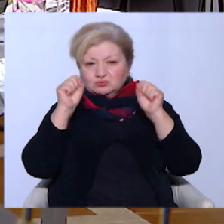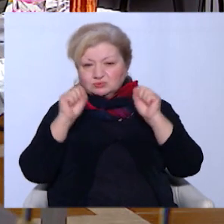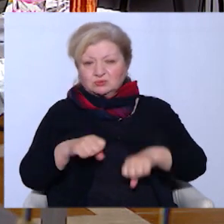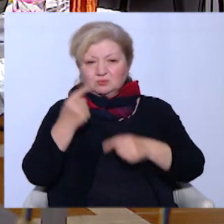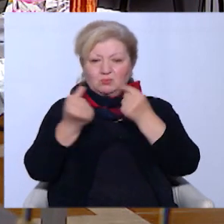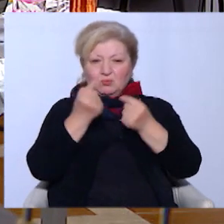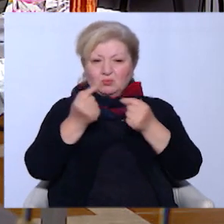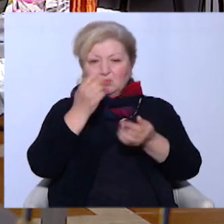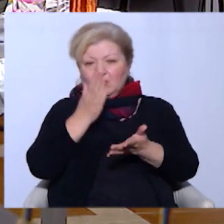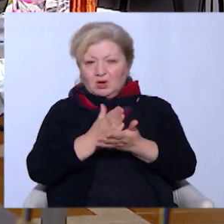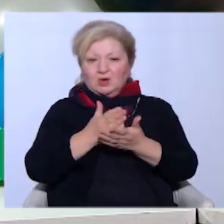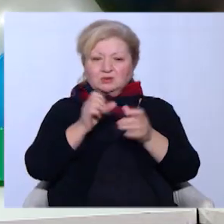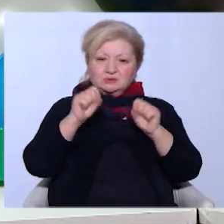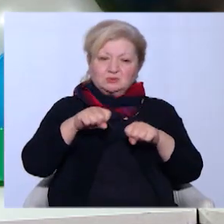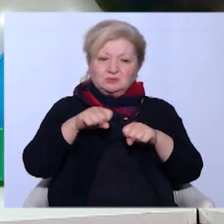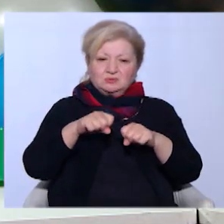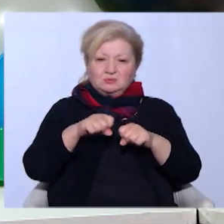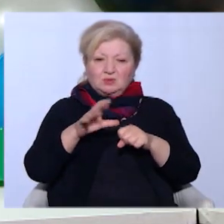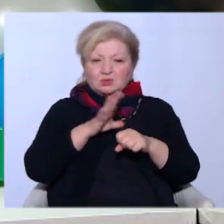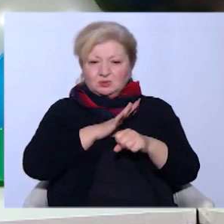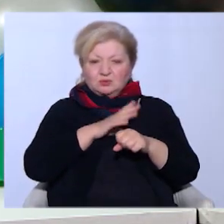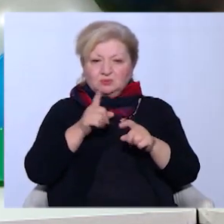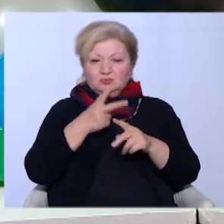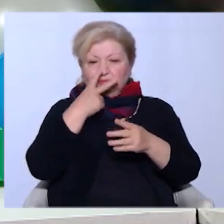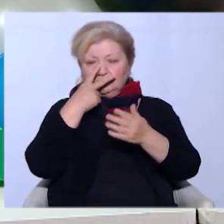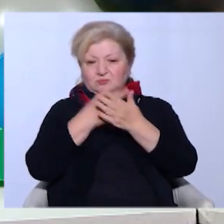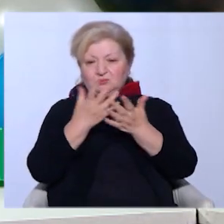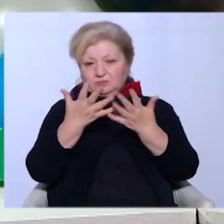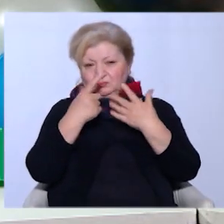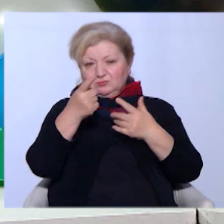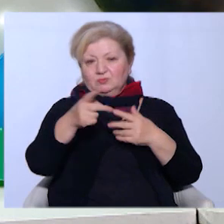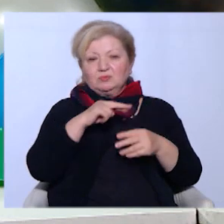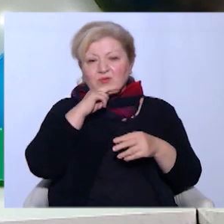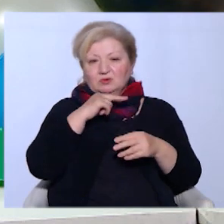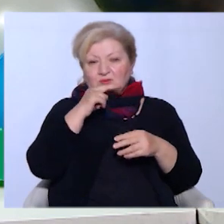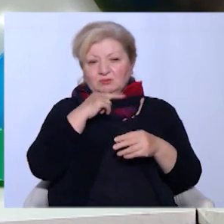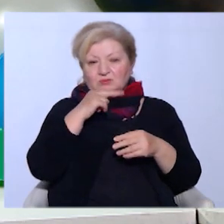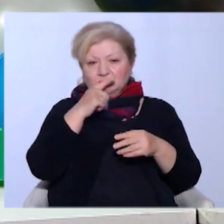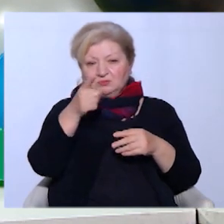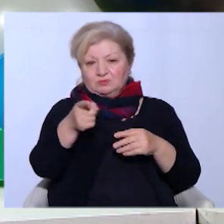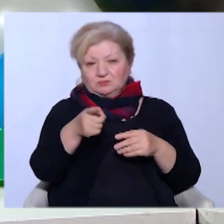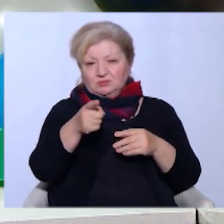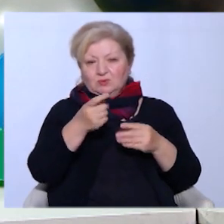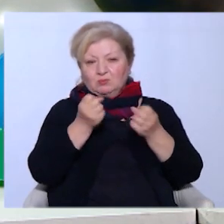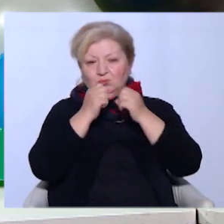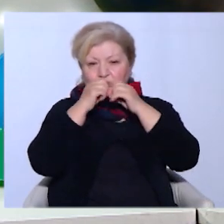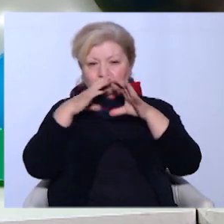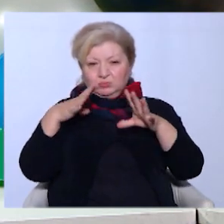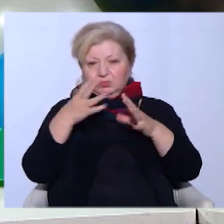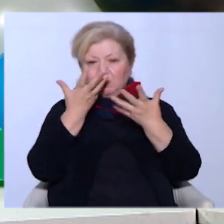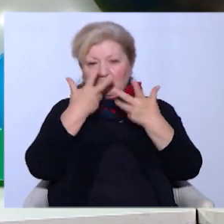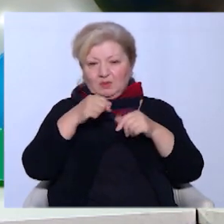ჩვენ შეგვიძლია ავაგოთ მოლეკულები და სანამ თქვენ შეძლებთ